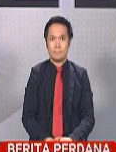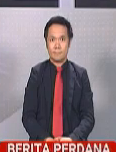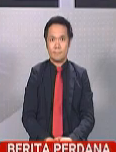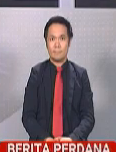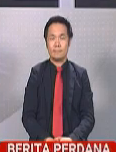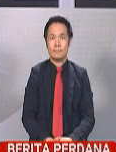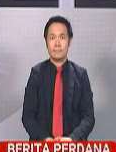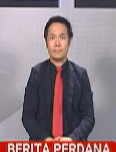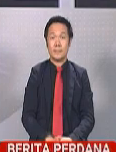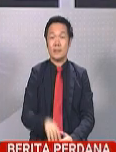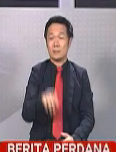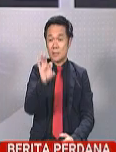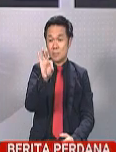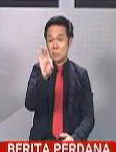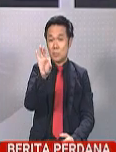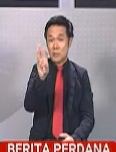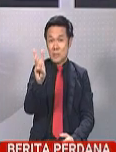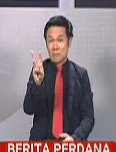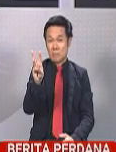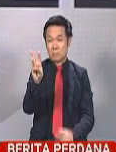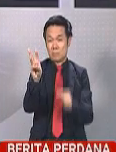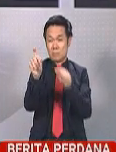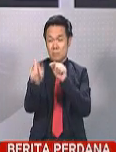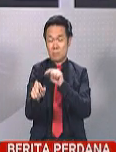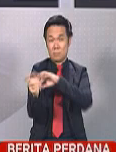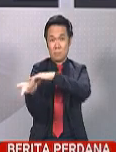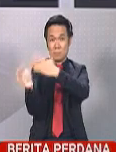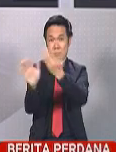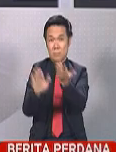Kes kematian ke-96 iaitu kes